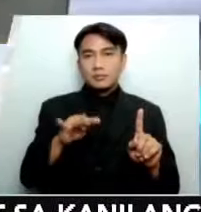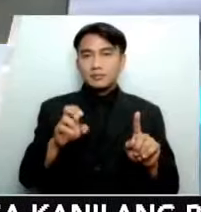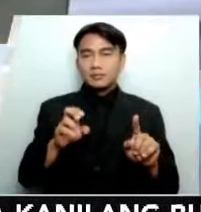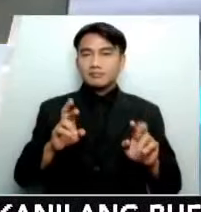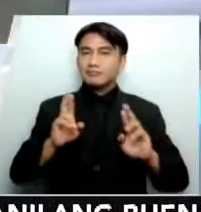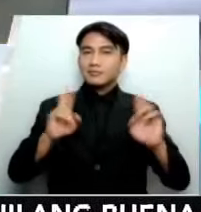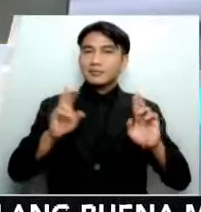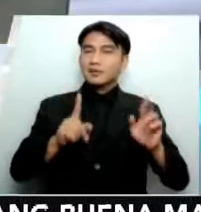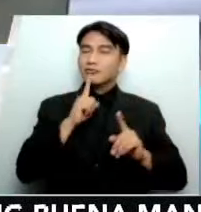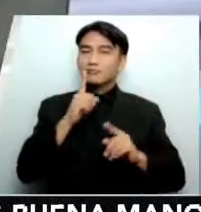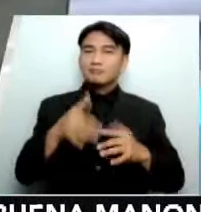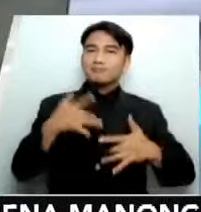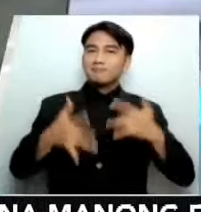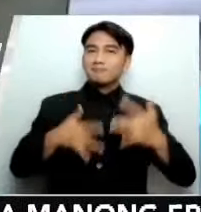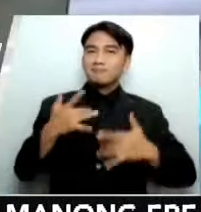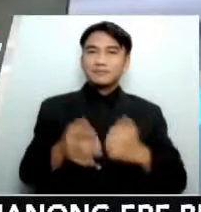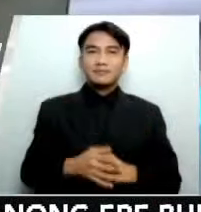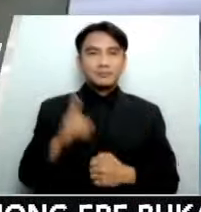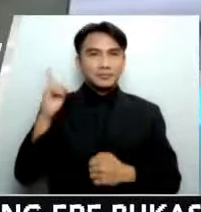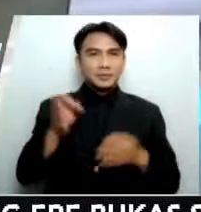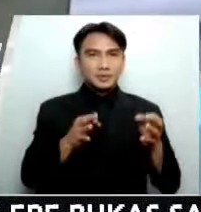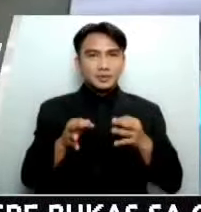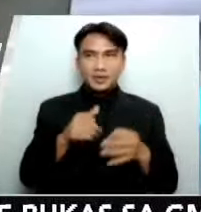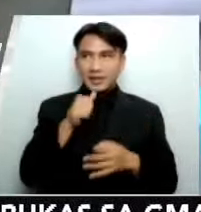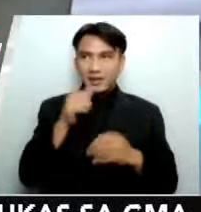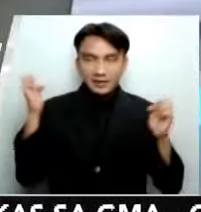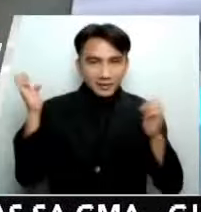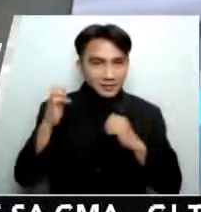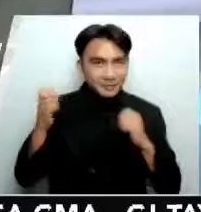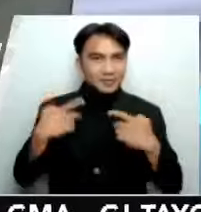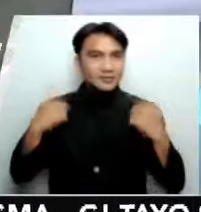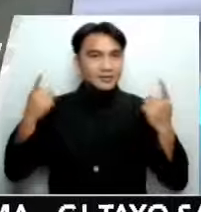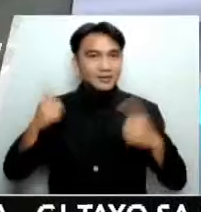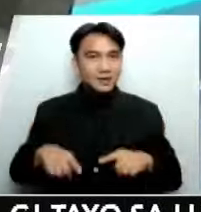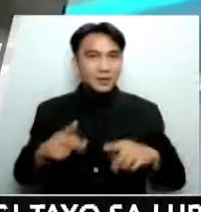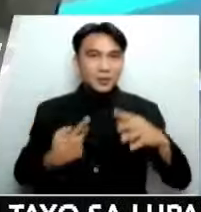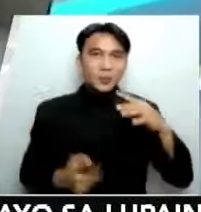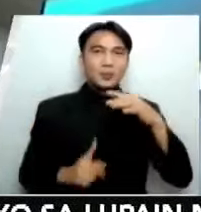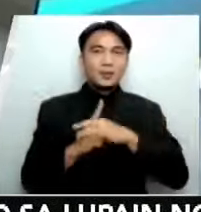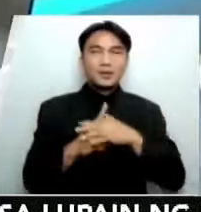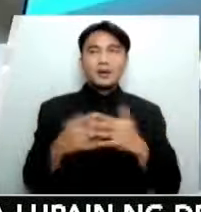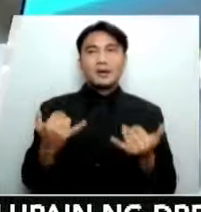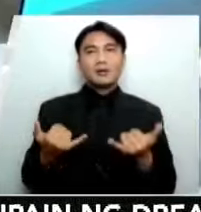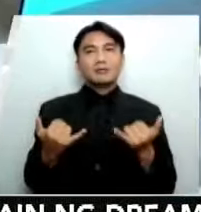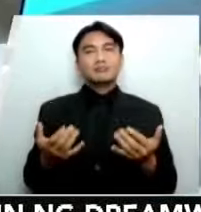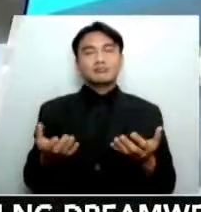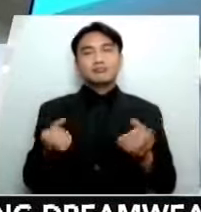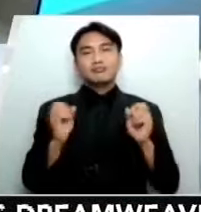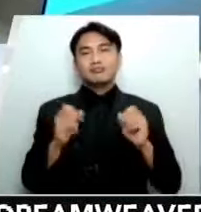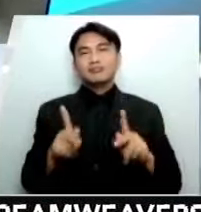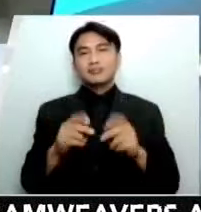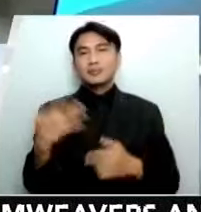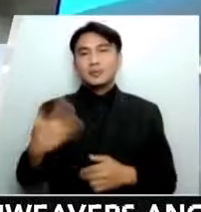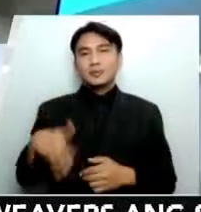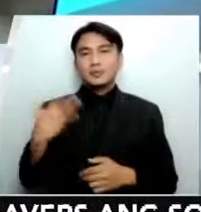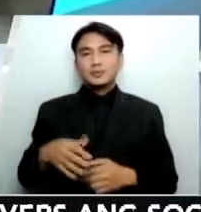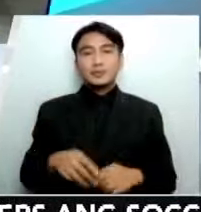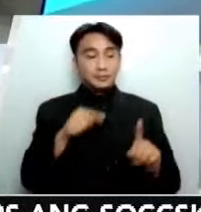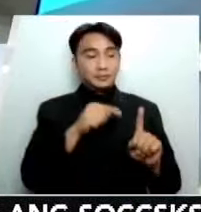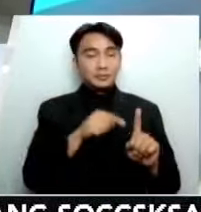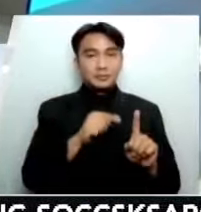my wildest dreams, inakala ko na mangyayari ang pagkakataon na ito. Looking forward din daw si Ann na makapag-guest sa